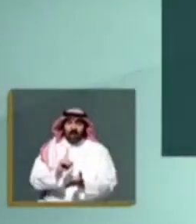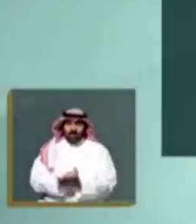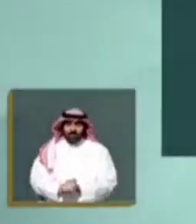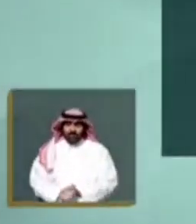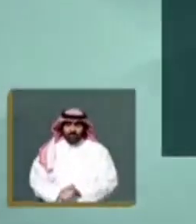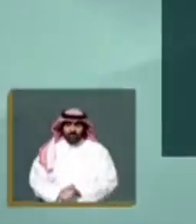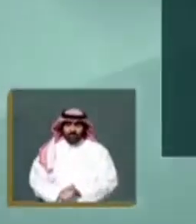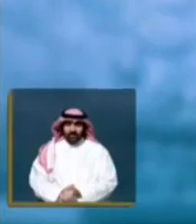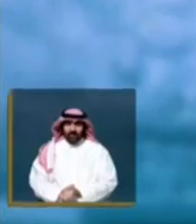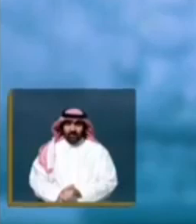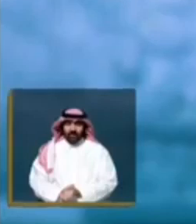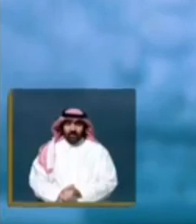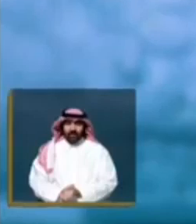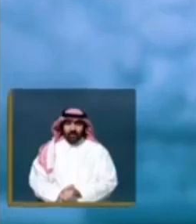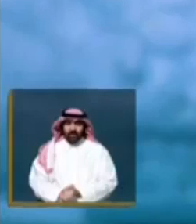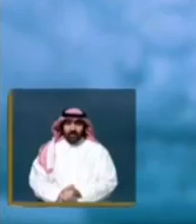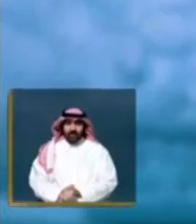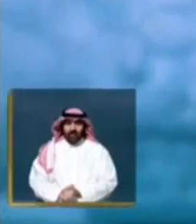العامة.